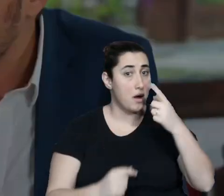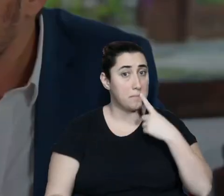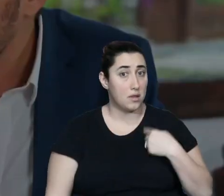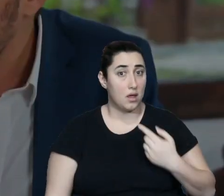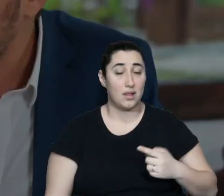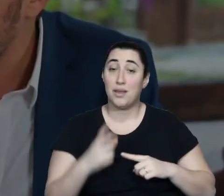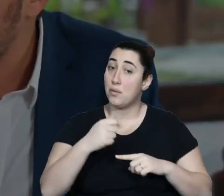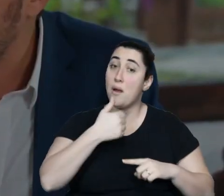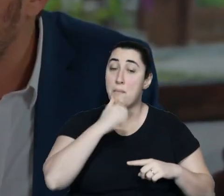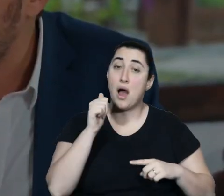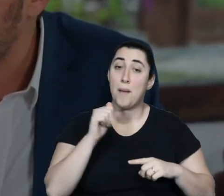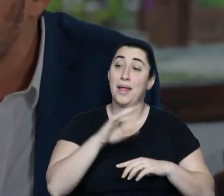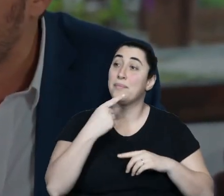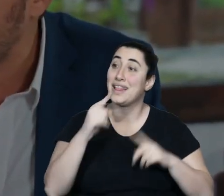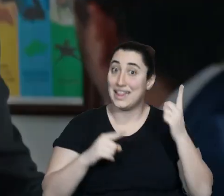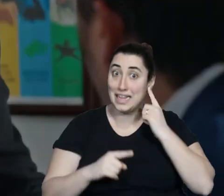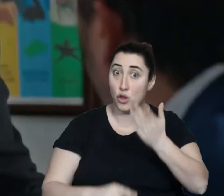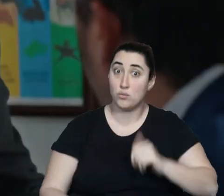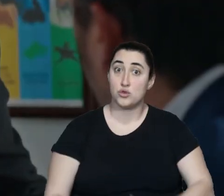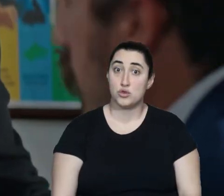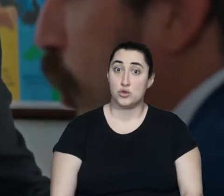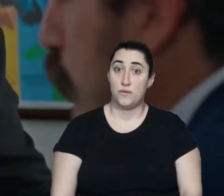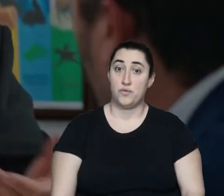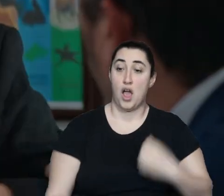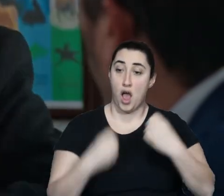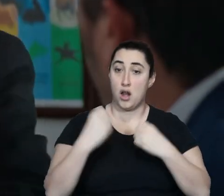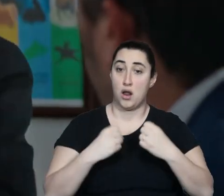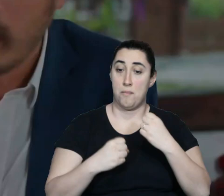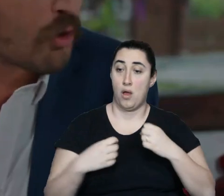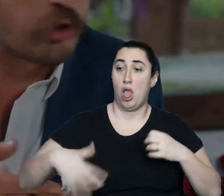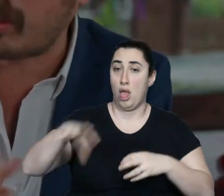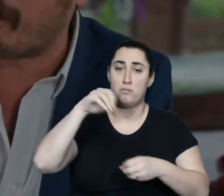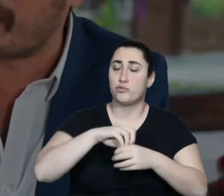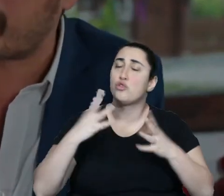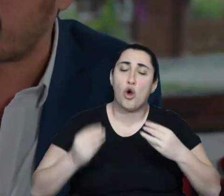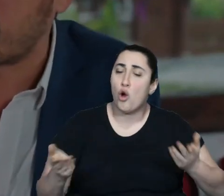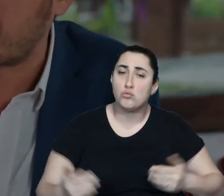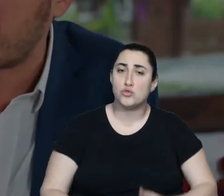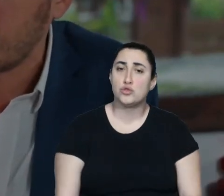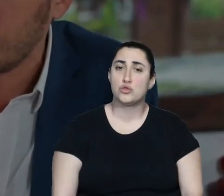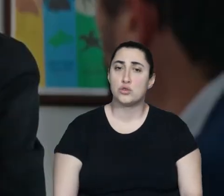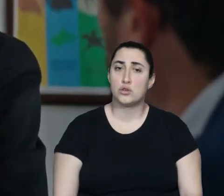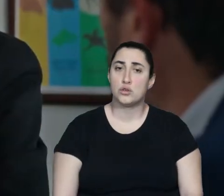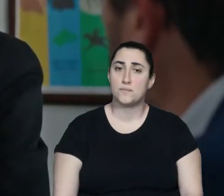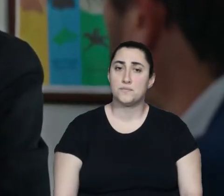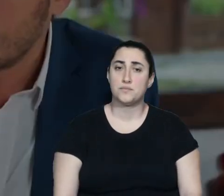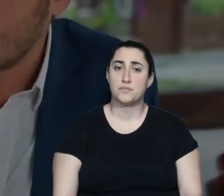dedi. İbrahim abinin her dediğini yapıyor musun Fatih? Koskoca araba 3+1 şekli. Ne olur da abimleri de alalım deseydin.